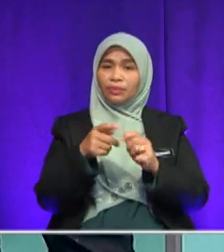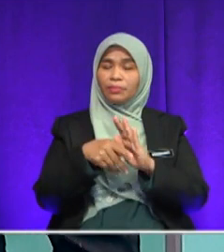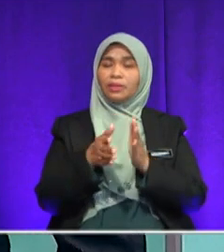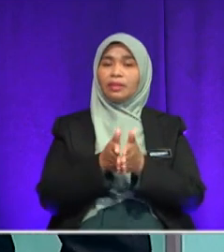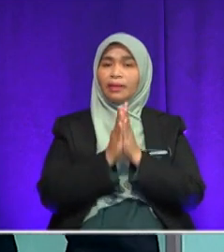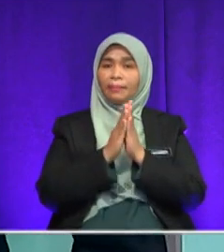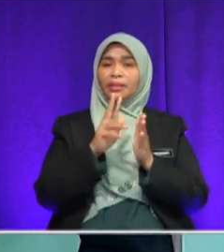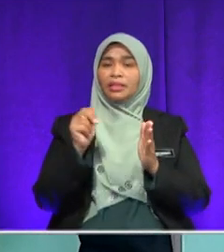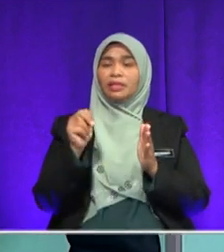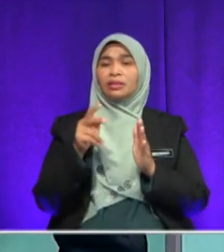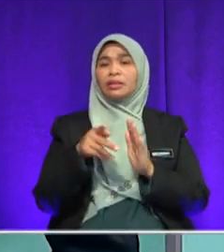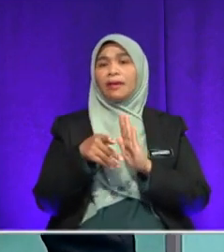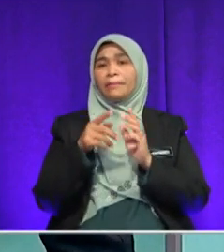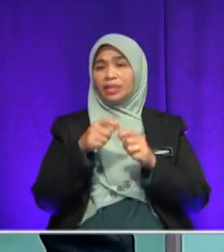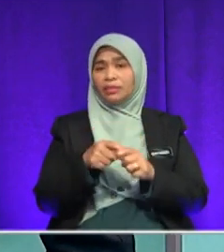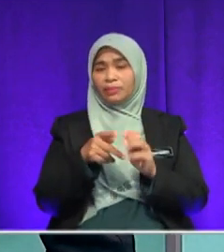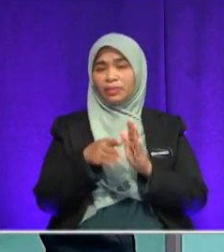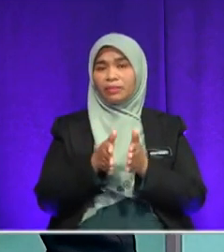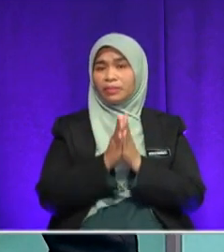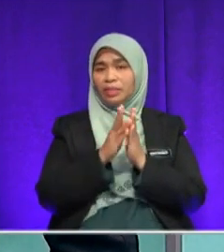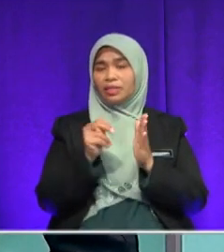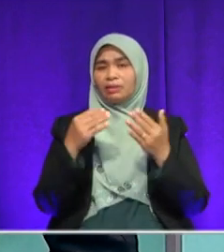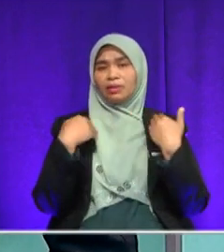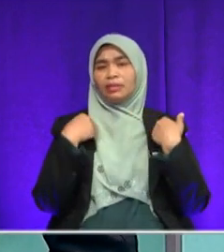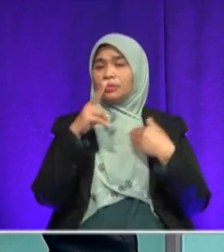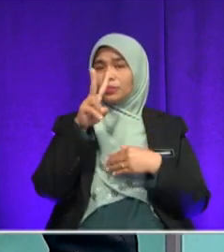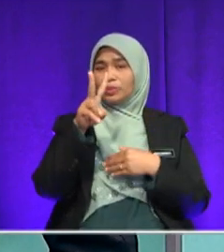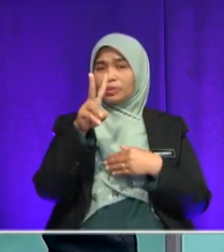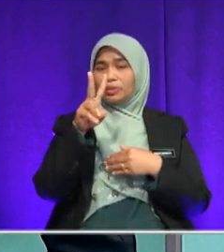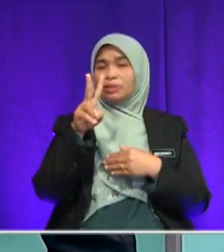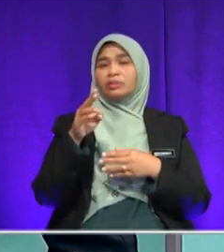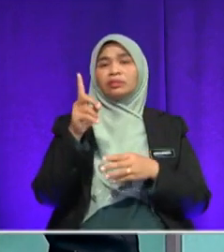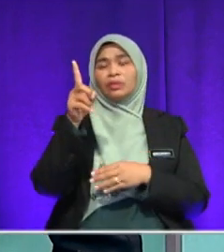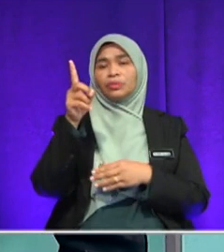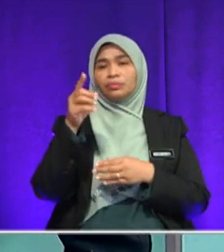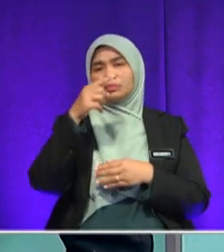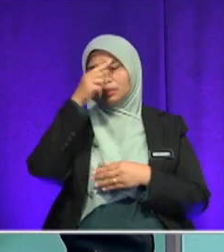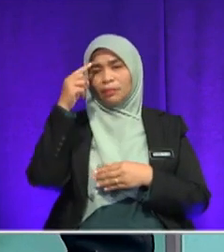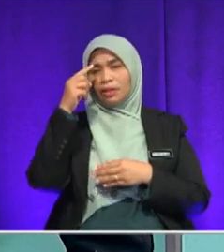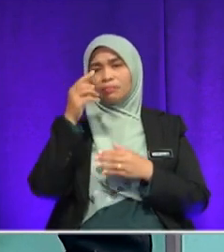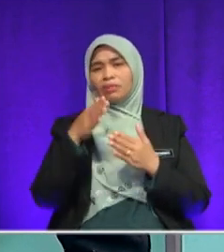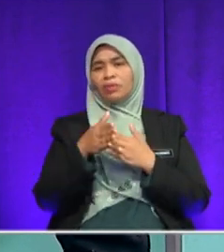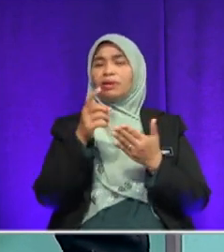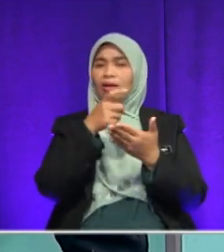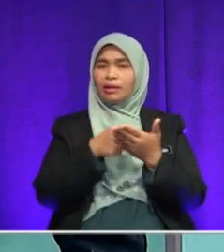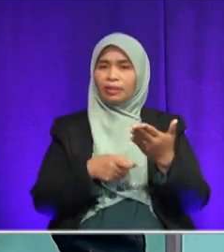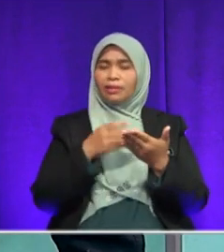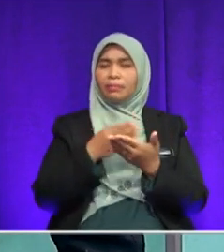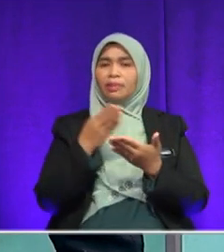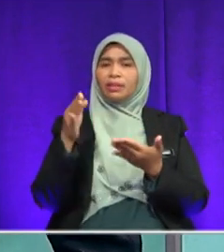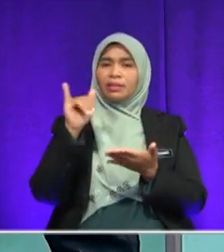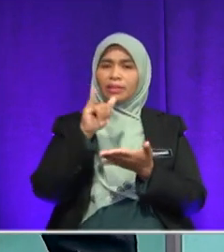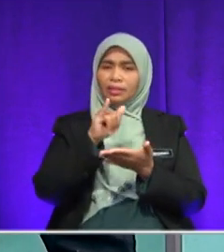permintaan. Mana penentu permintaan ini terbagi kepada 2 sebenarnya. Satu disebabkan oleh harga barang